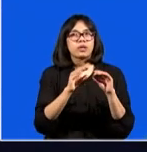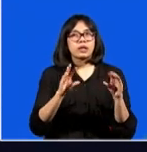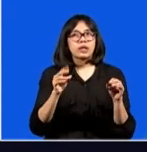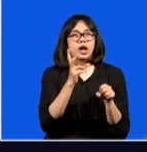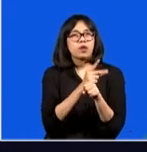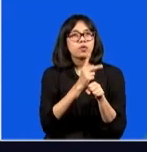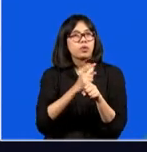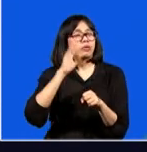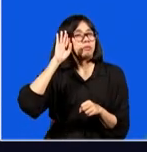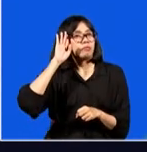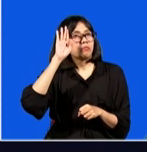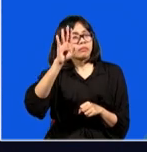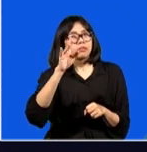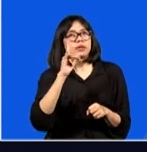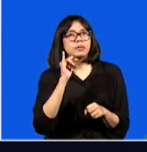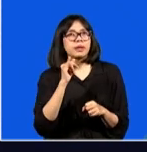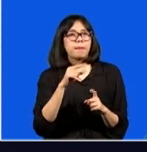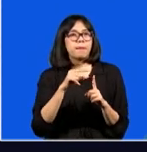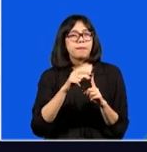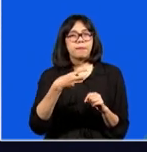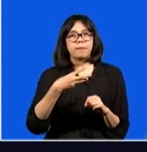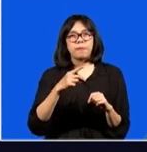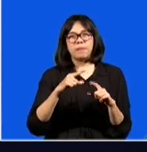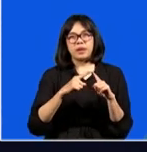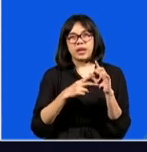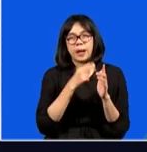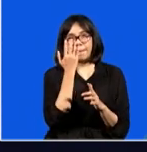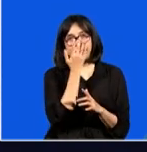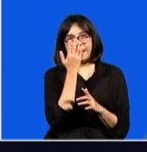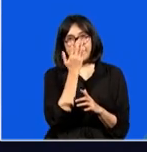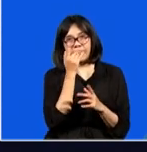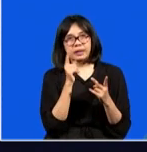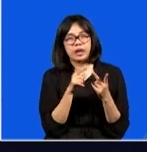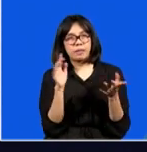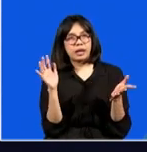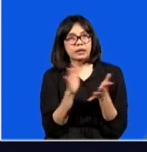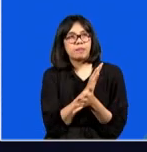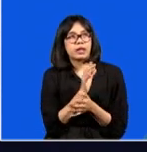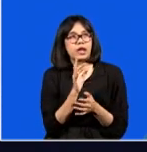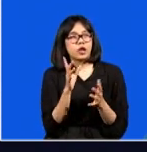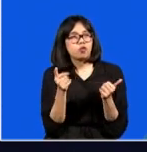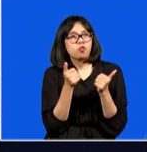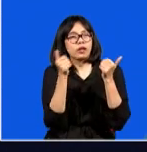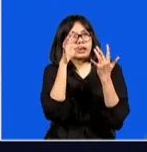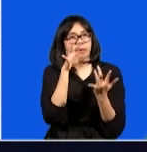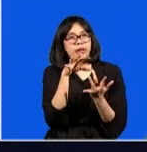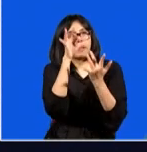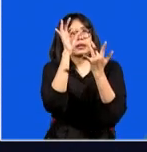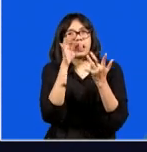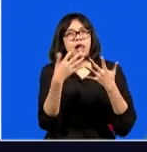Apa mungkin bukan cuman peran mereka tapi apa yang membuat kesempatan mereka unik dan spesial sebagai guru muda